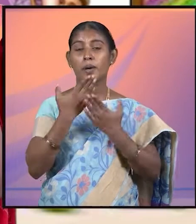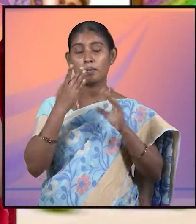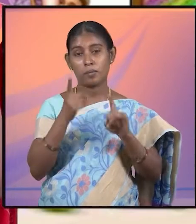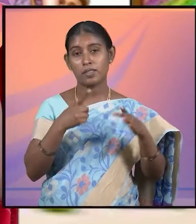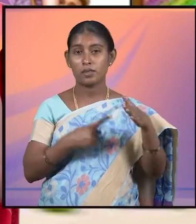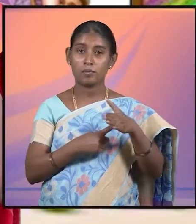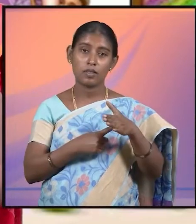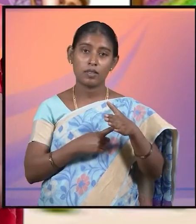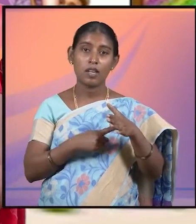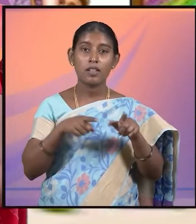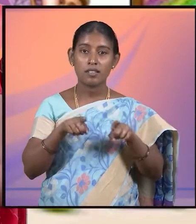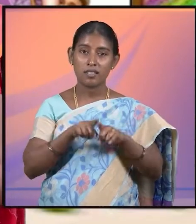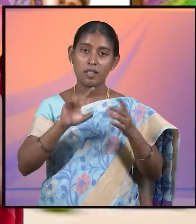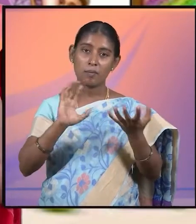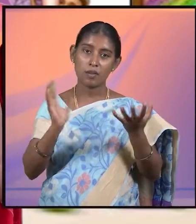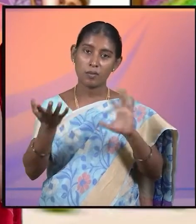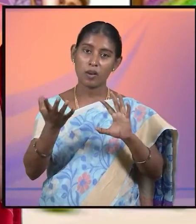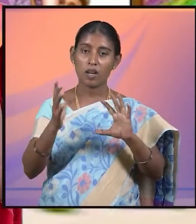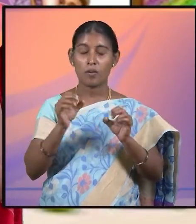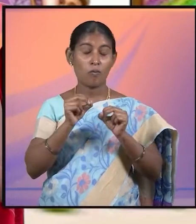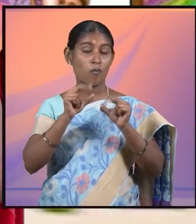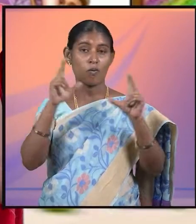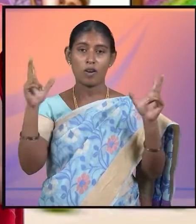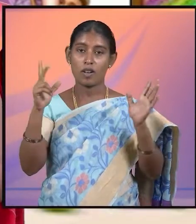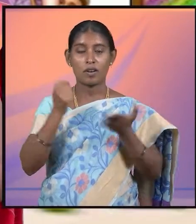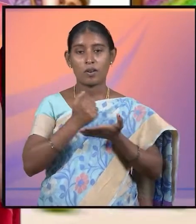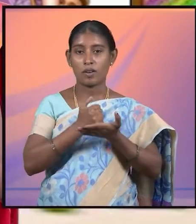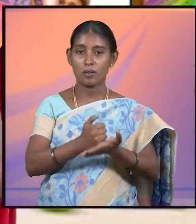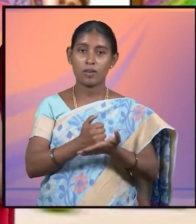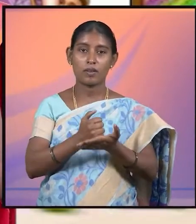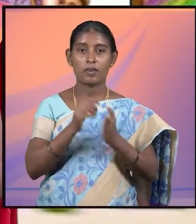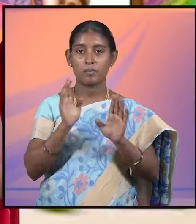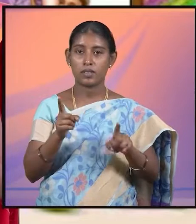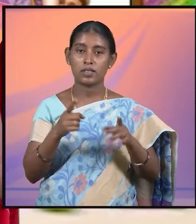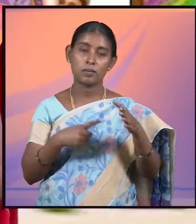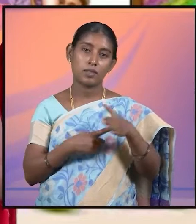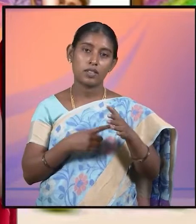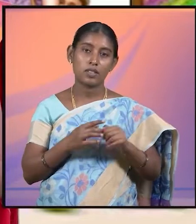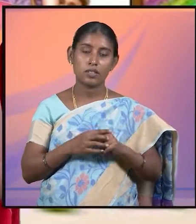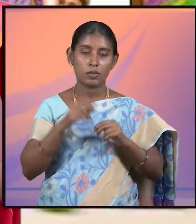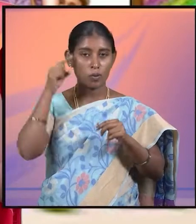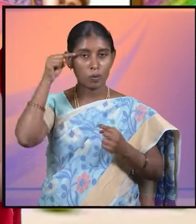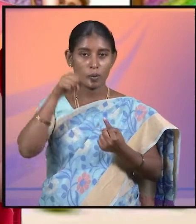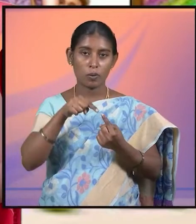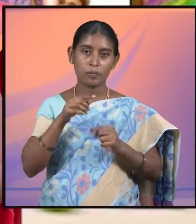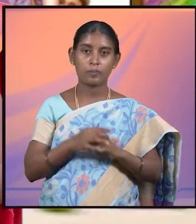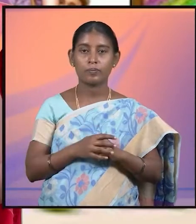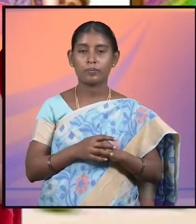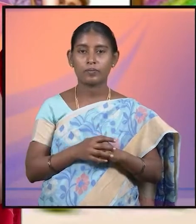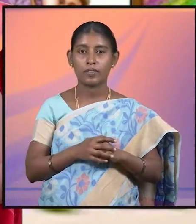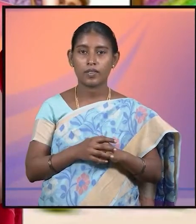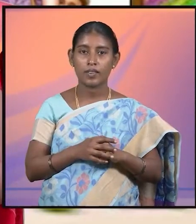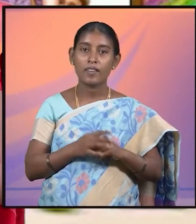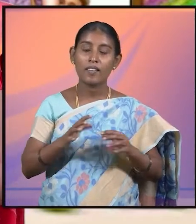மூலமாக சமூகம் ஒளிரவும் உறுதுணையாக வேண்டும் என்பதே இப்பாடத்தின் நோக்கம். வெள்ளத்தால்